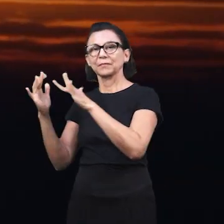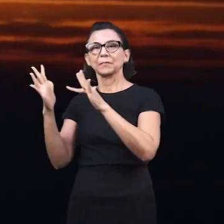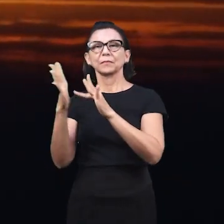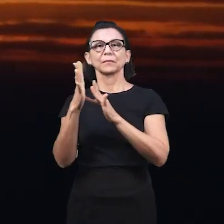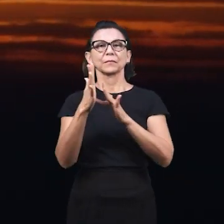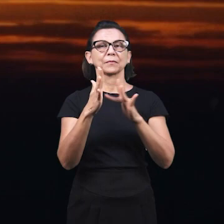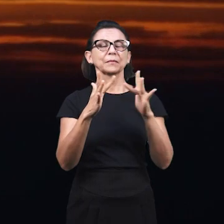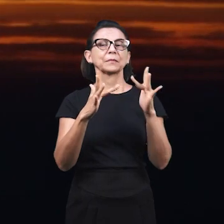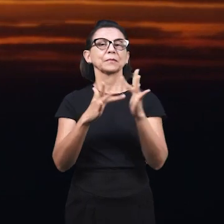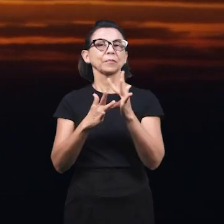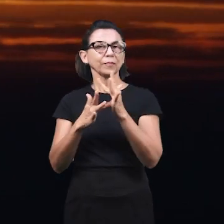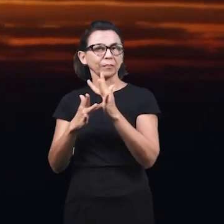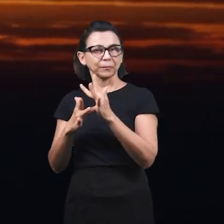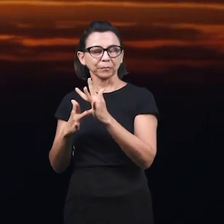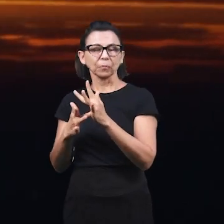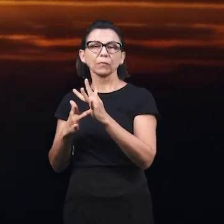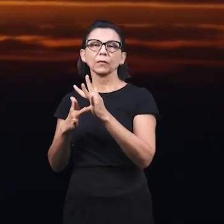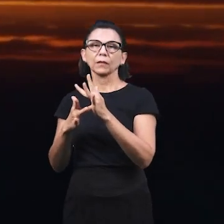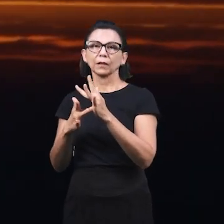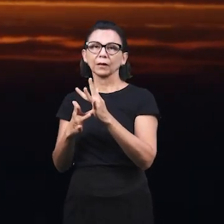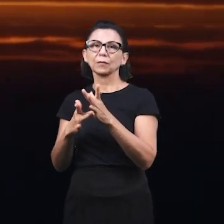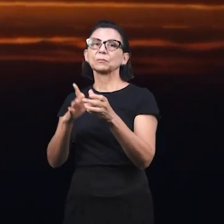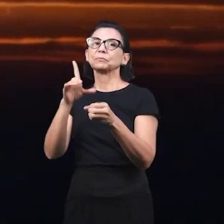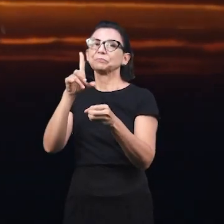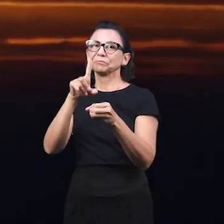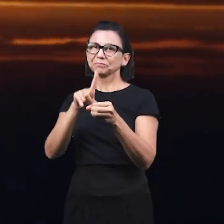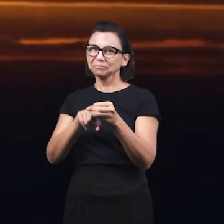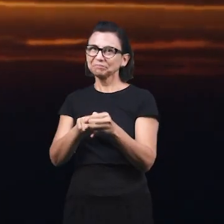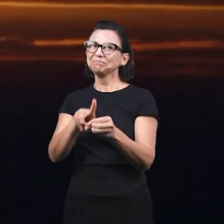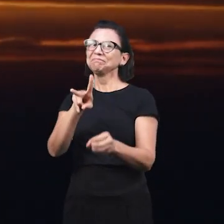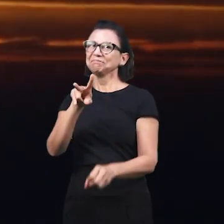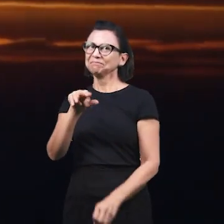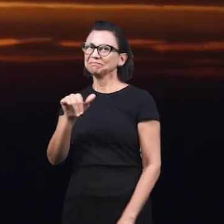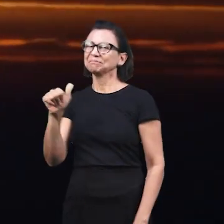церковь. Мой Иисус вернется.